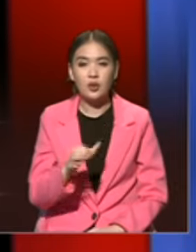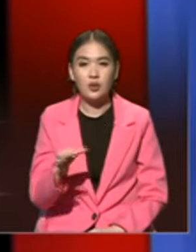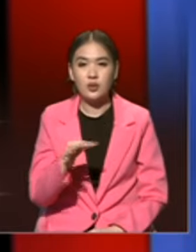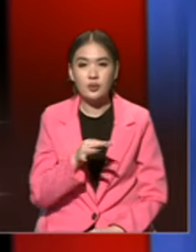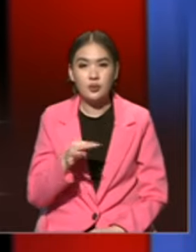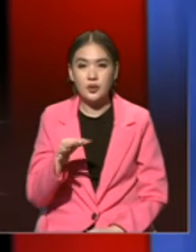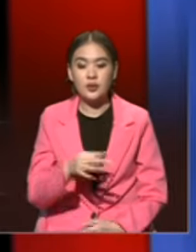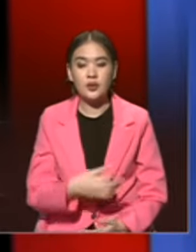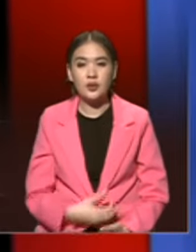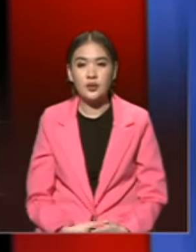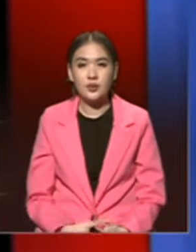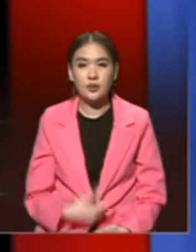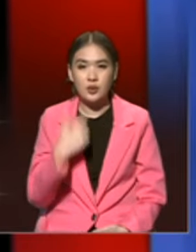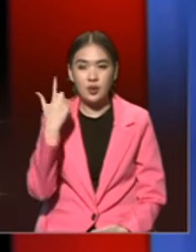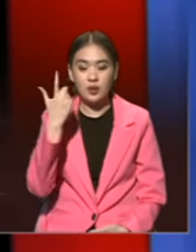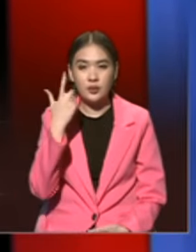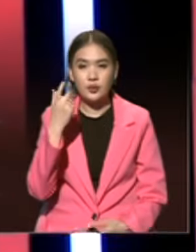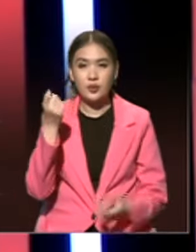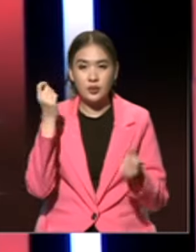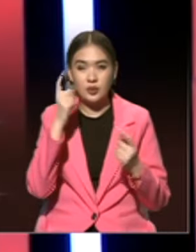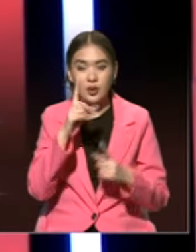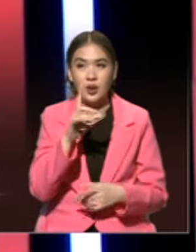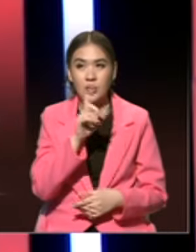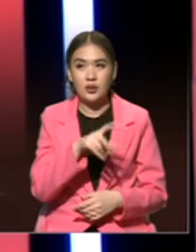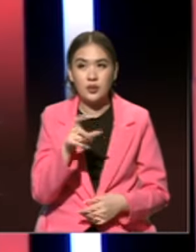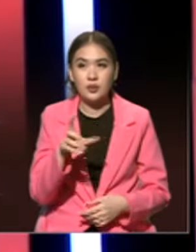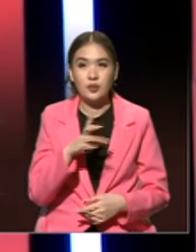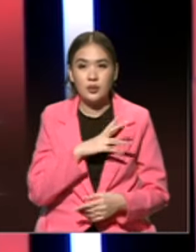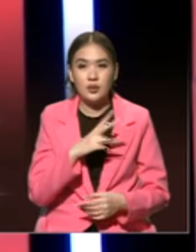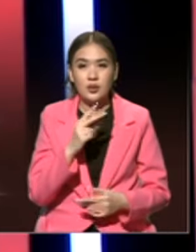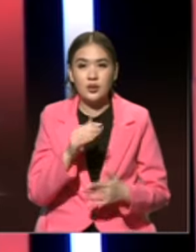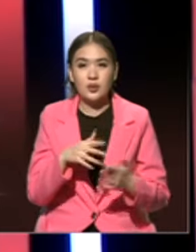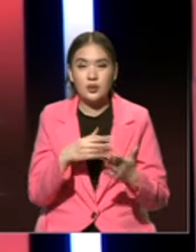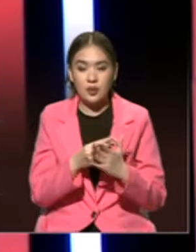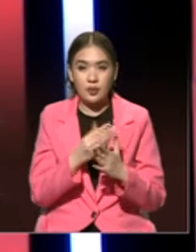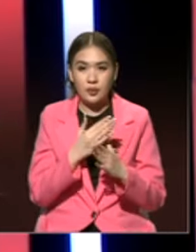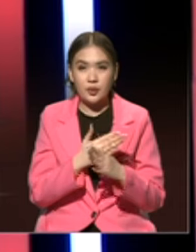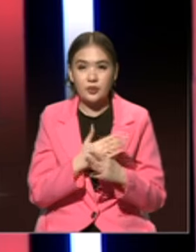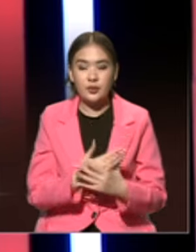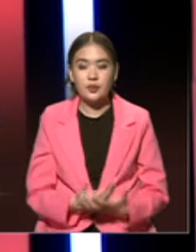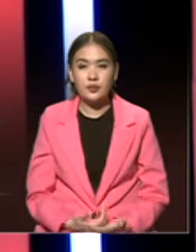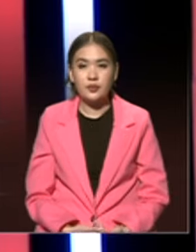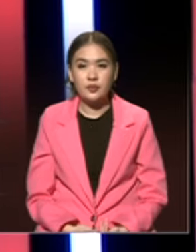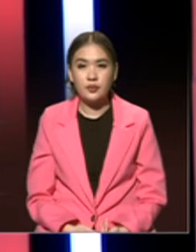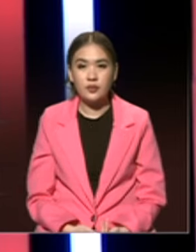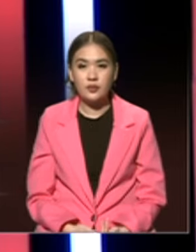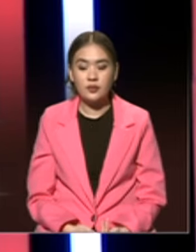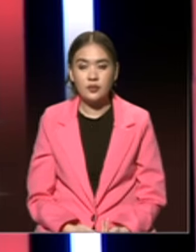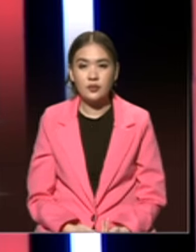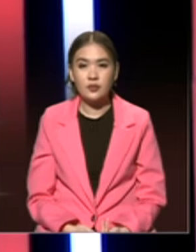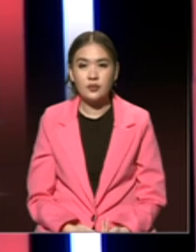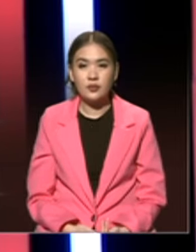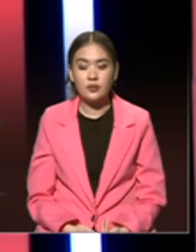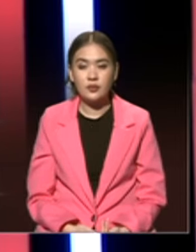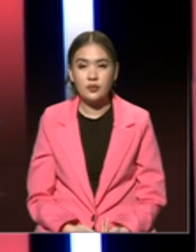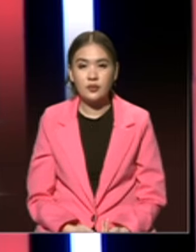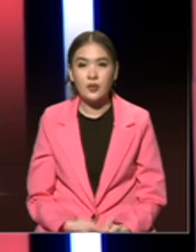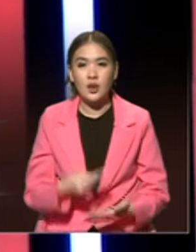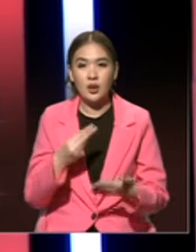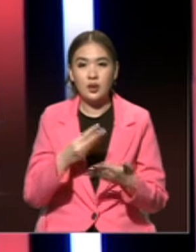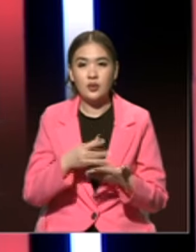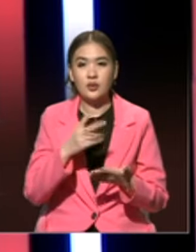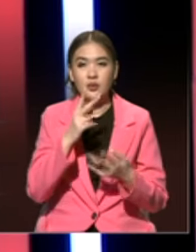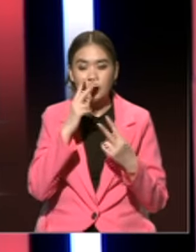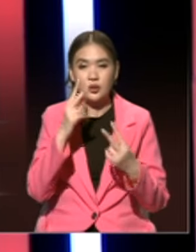облыстарынан. Есі анықталған малдар ғаны жаңағы көз жойып жатыр деген ақпарат. Я. Мәліметті айтсақ туралы дұрыс болады ғой. Қымбат